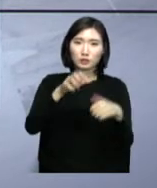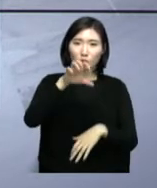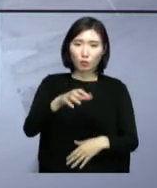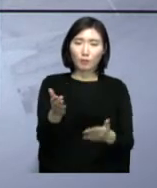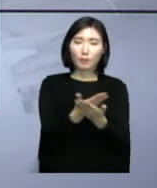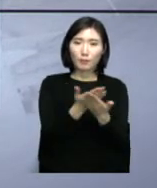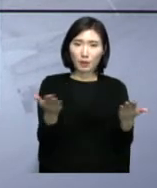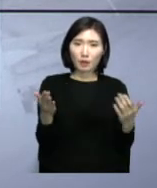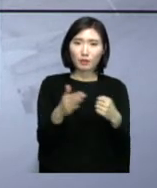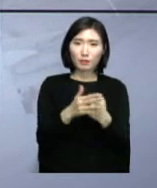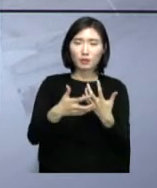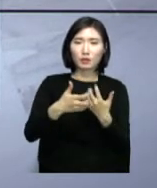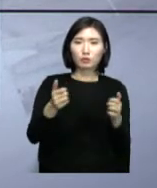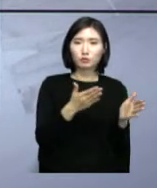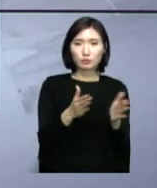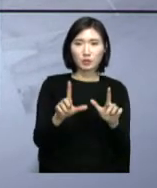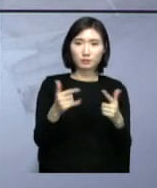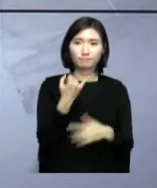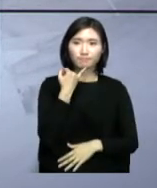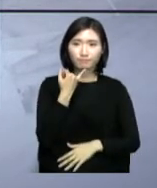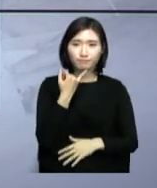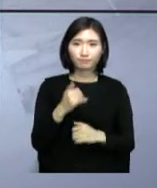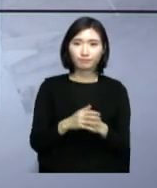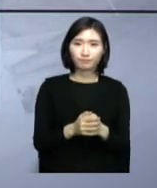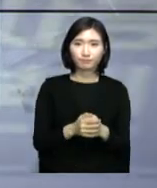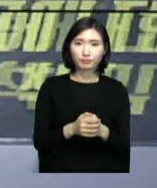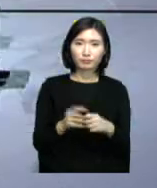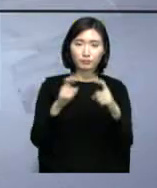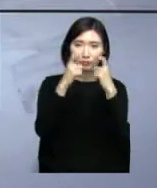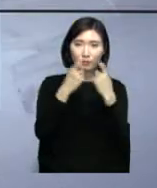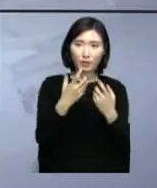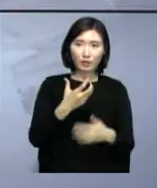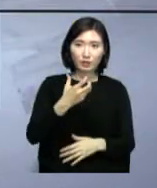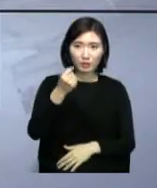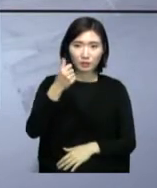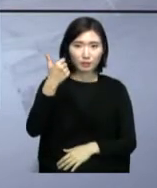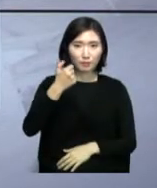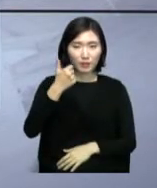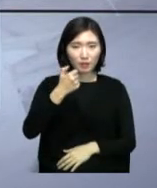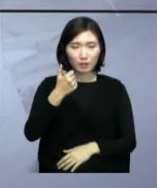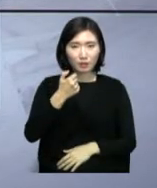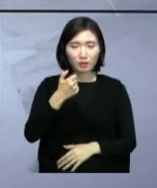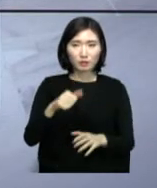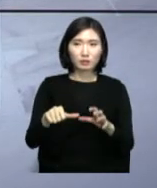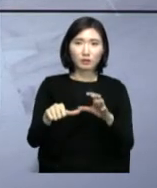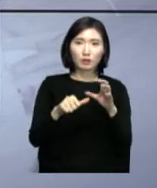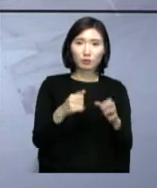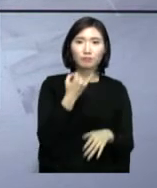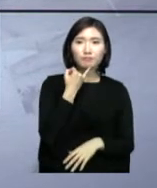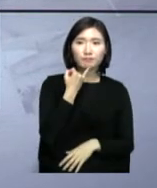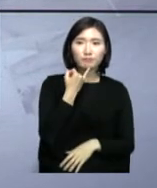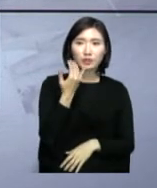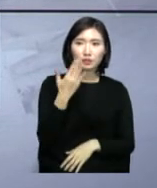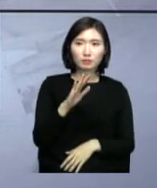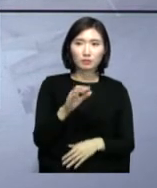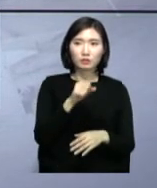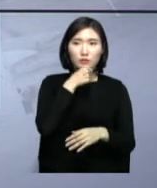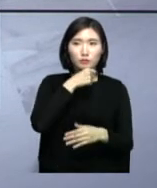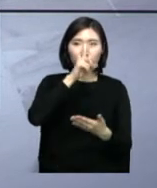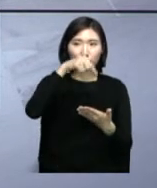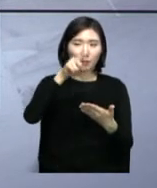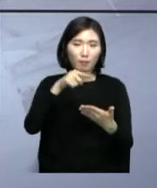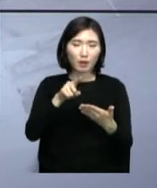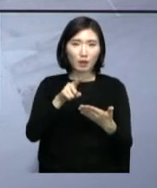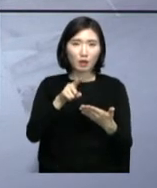반드시 따로 준비하지 않아도 됩니다 개인이 가져간 사인 펜과 연필을 사용해도 되지만 책 점 상 불이익에